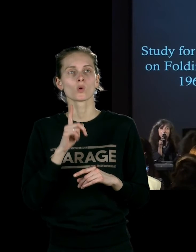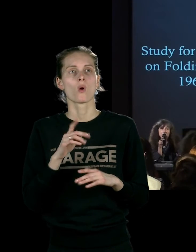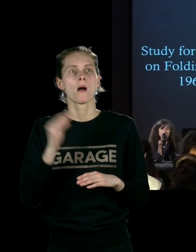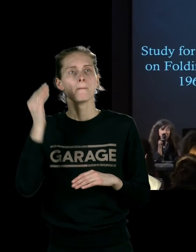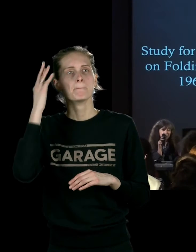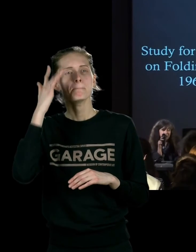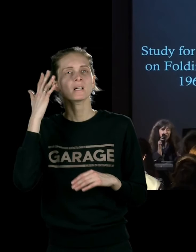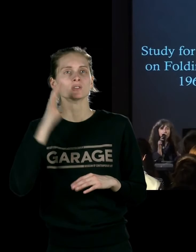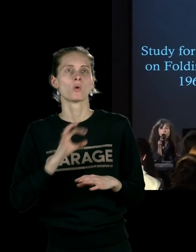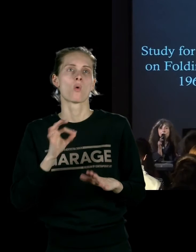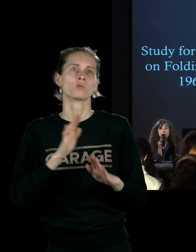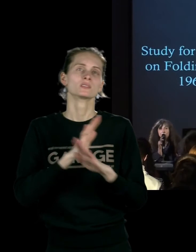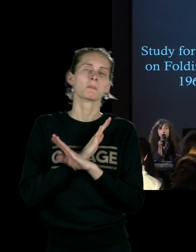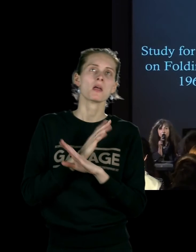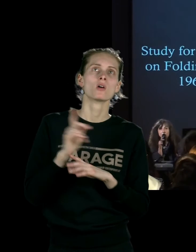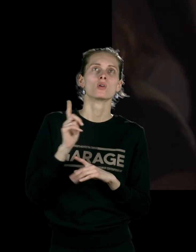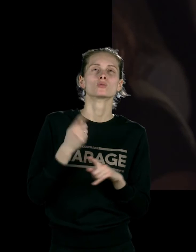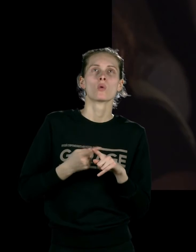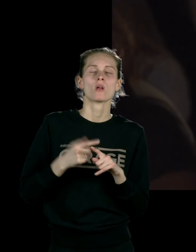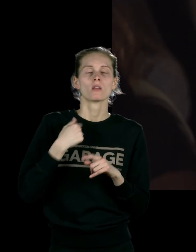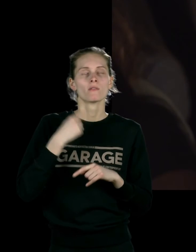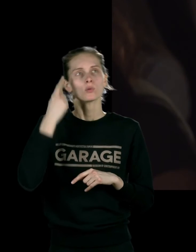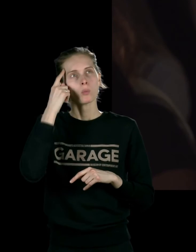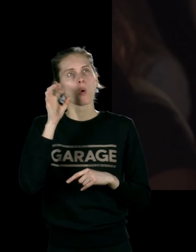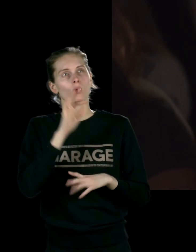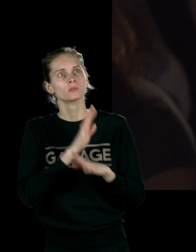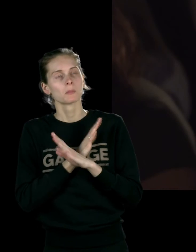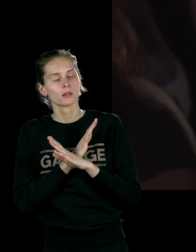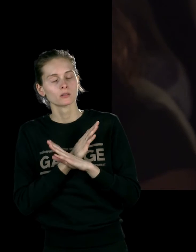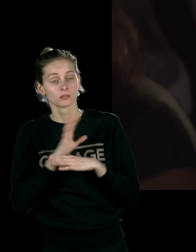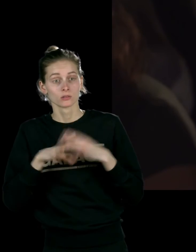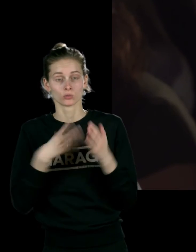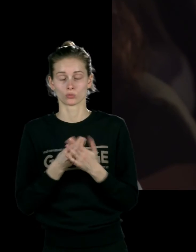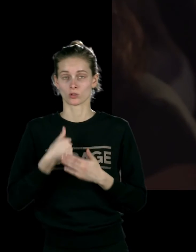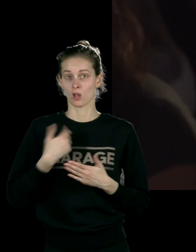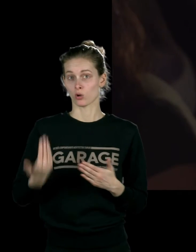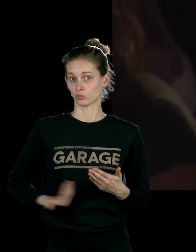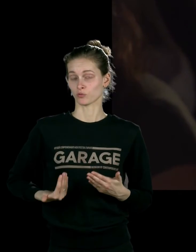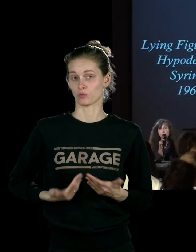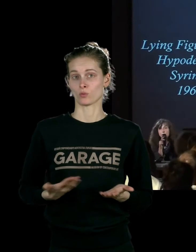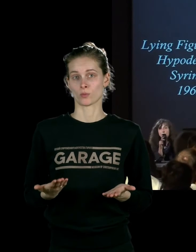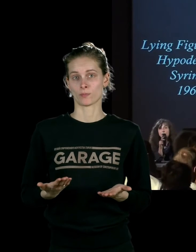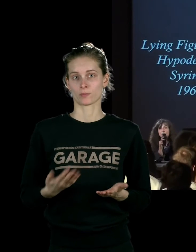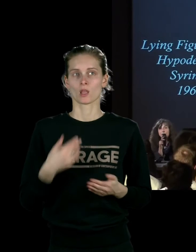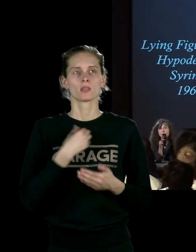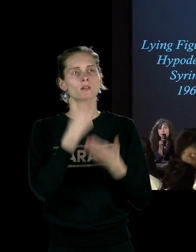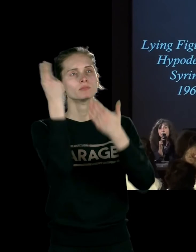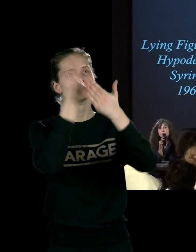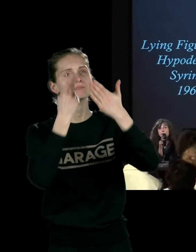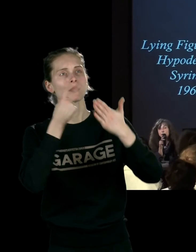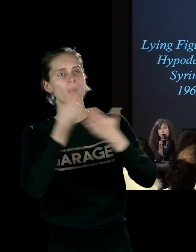представления, ощущение себя живым, и что то, что он изображает, это не боль, а просто